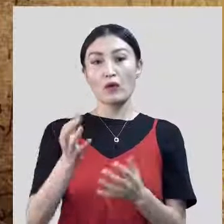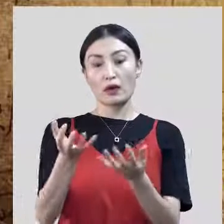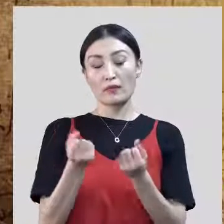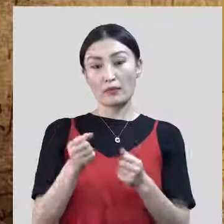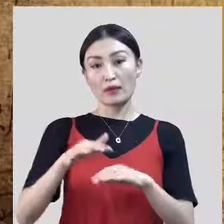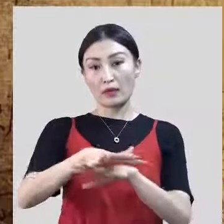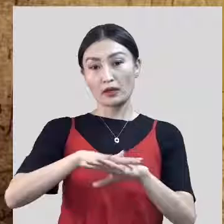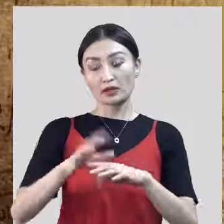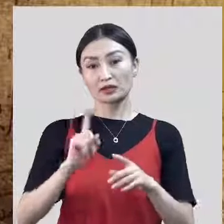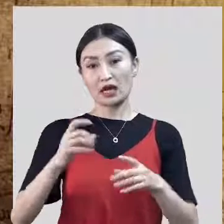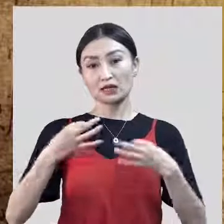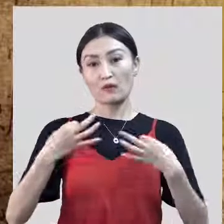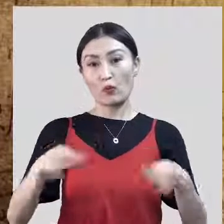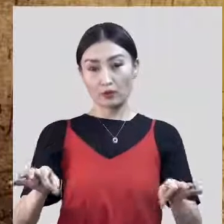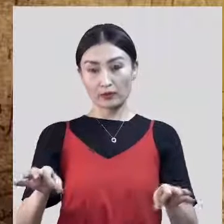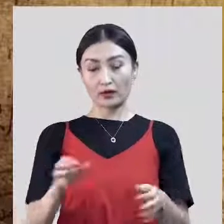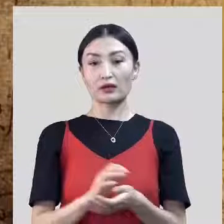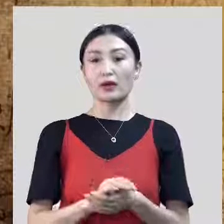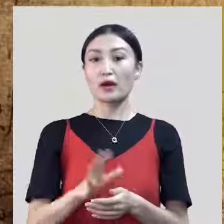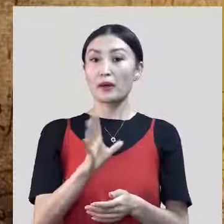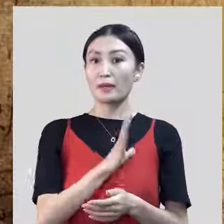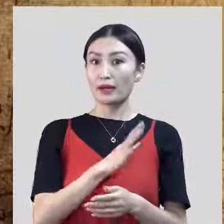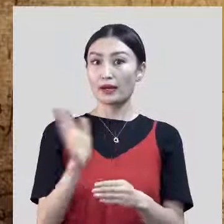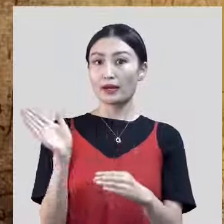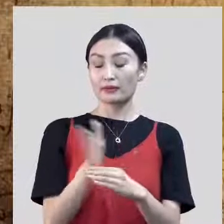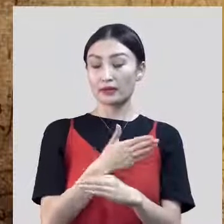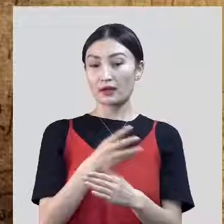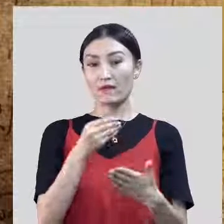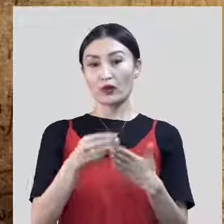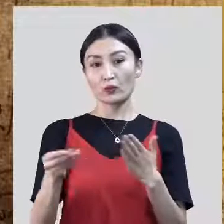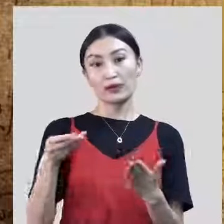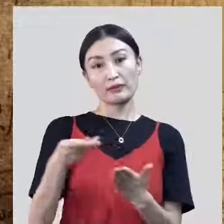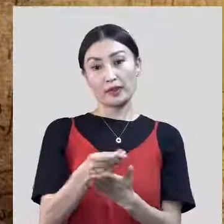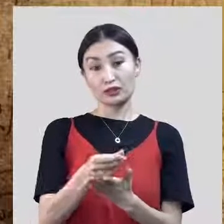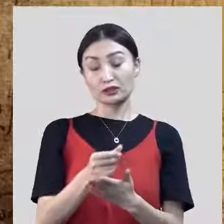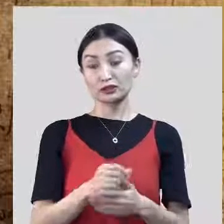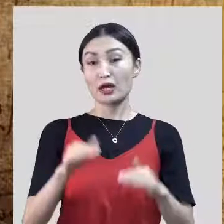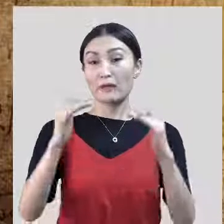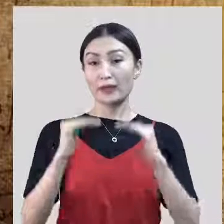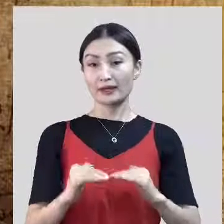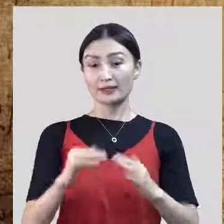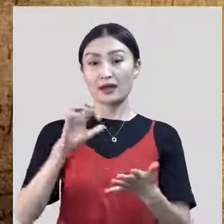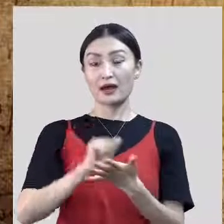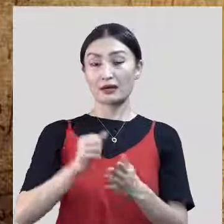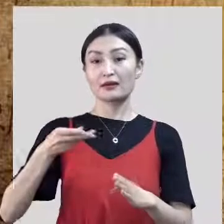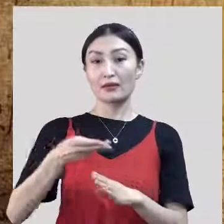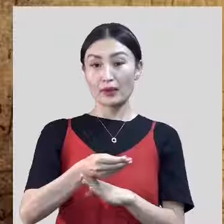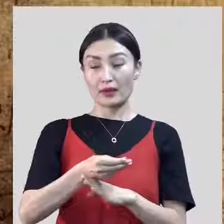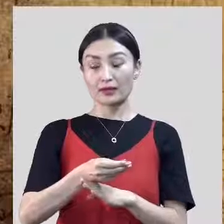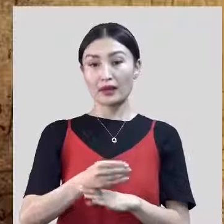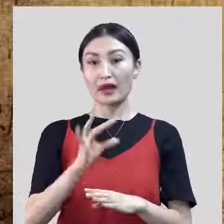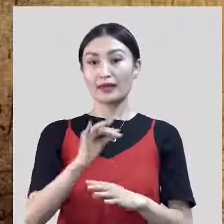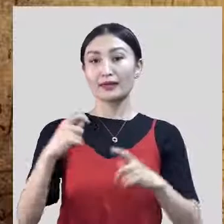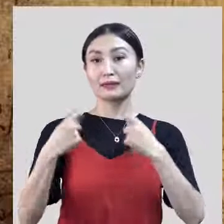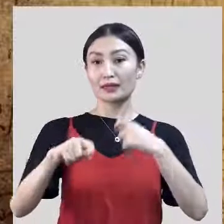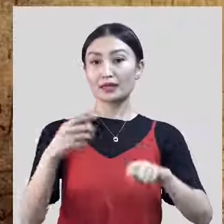за свободу и демократию были отменены выкупные платежи понизилась арендная плата и